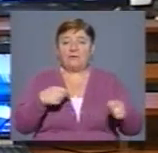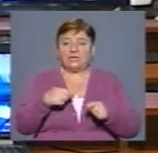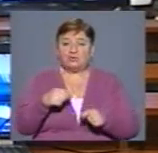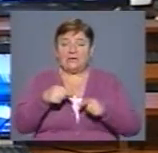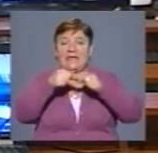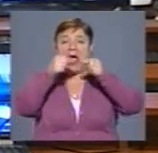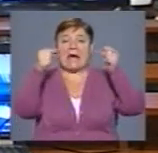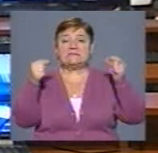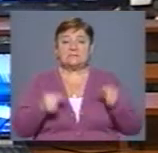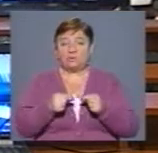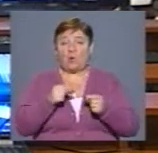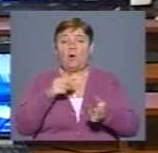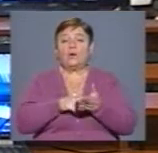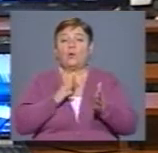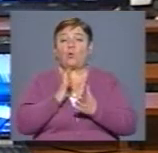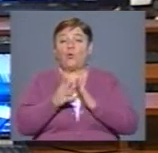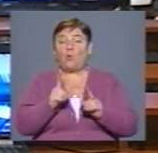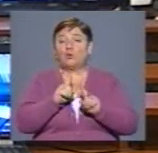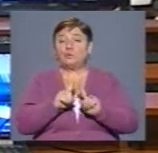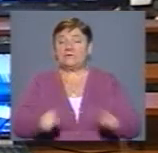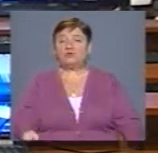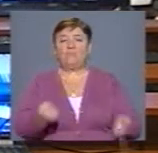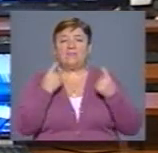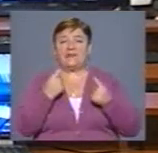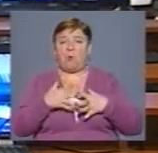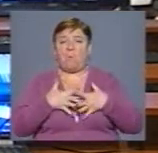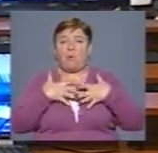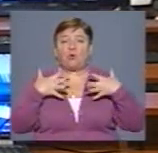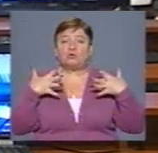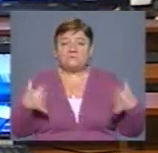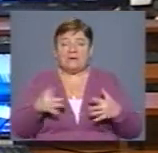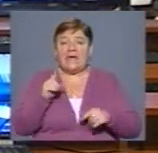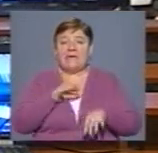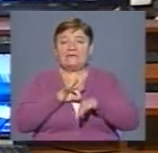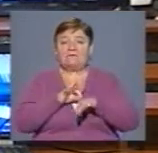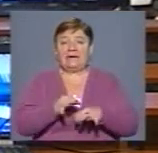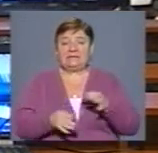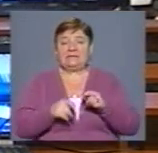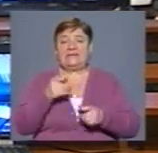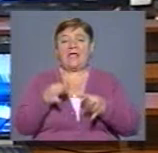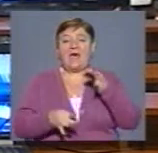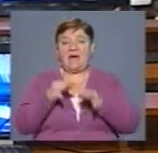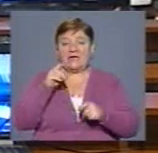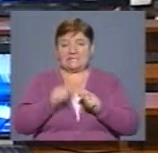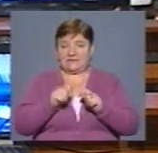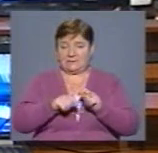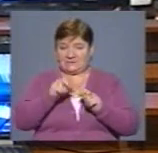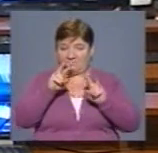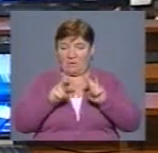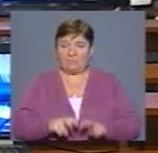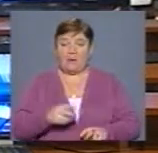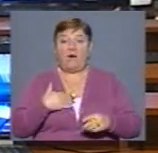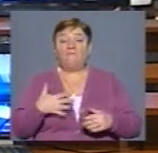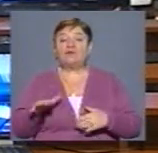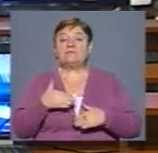податку організованою групою чи в особливо великому розмірі. Триває слідство. Квадроцикл у розібраному